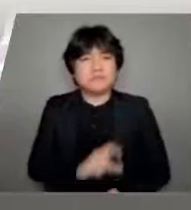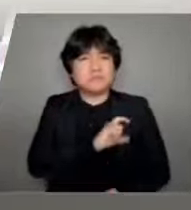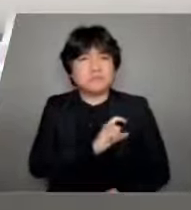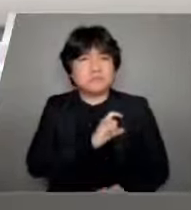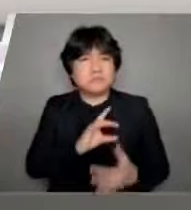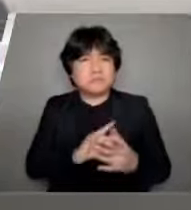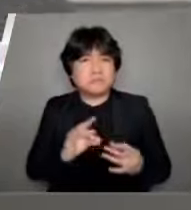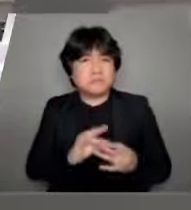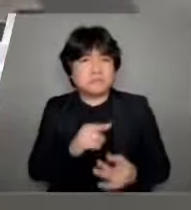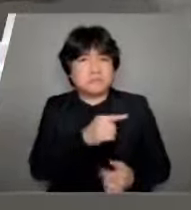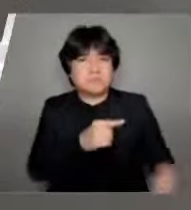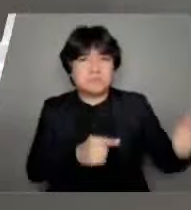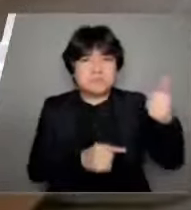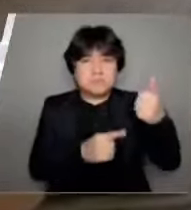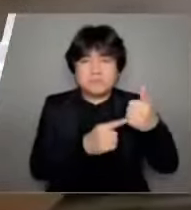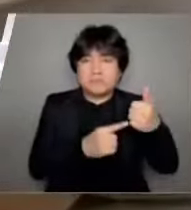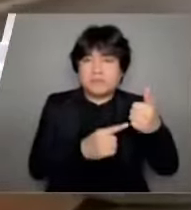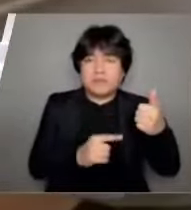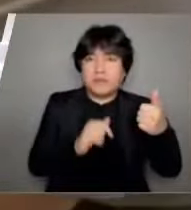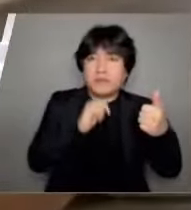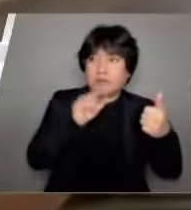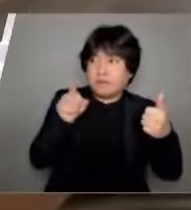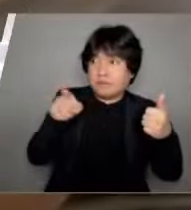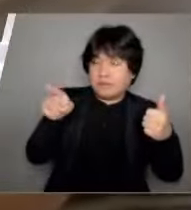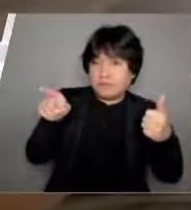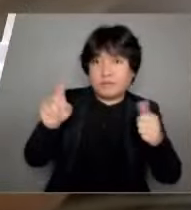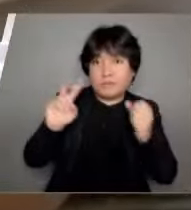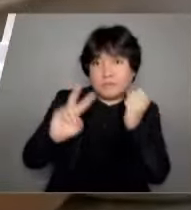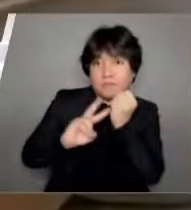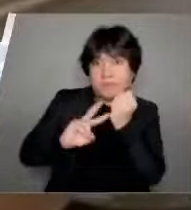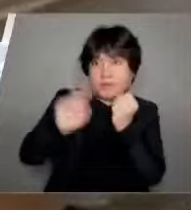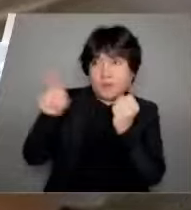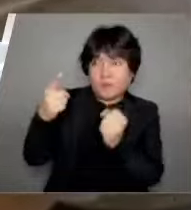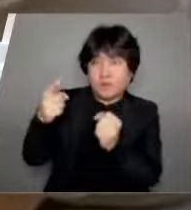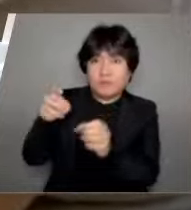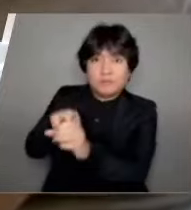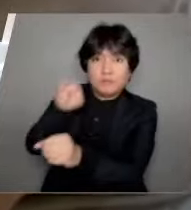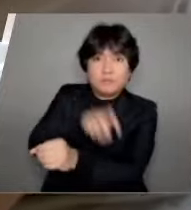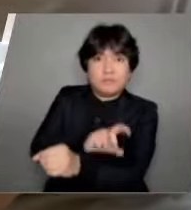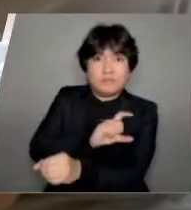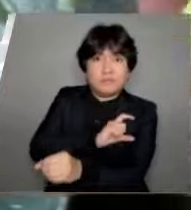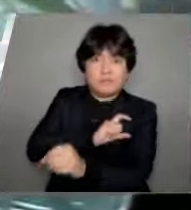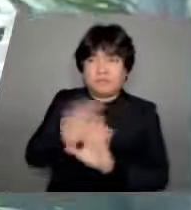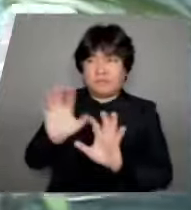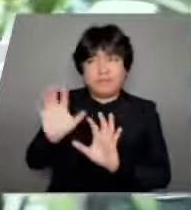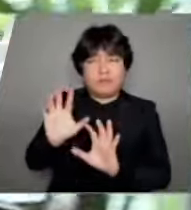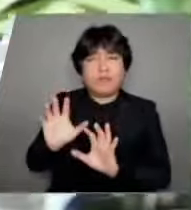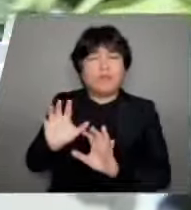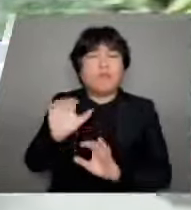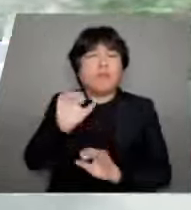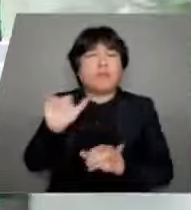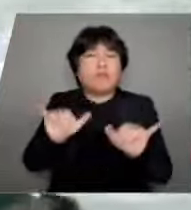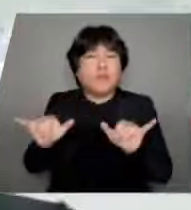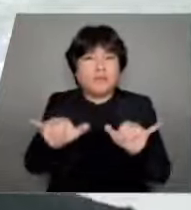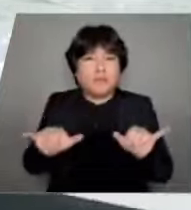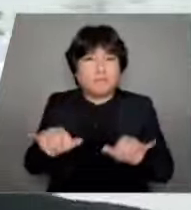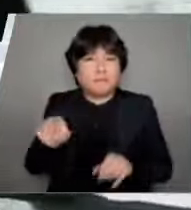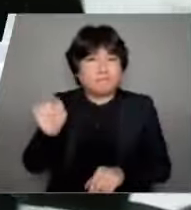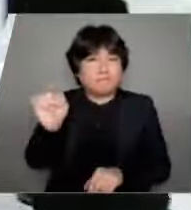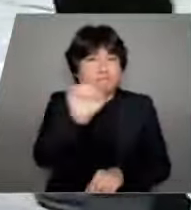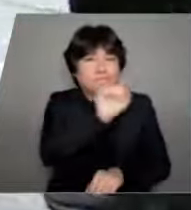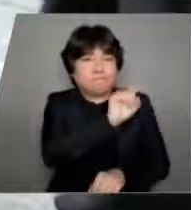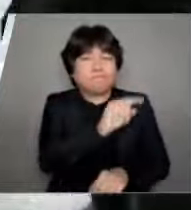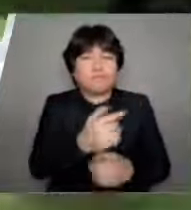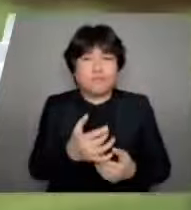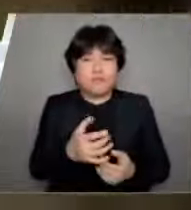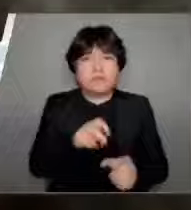unit at hindi lamang sa bise. Kaugnay naman sa sinabi ng Vice Presidente na nag-casing umano ang mga polis sa kanilang lugar para malaman kung saan